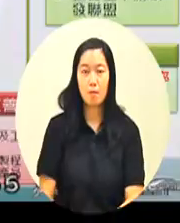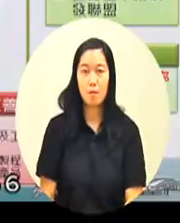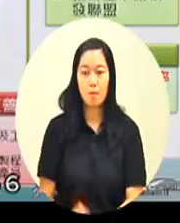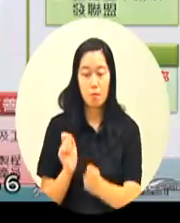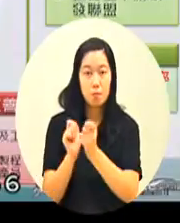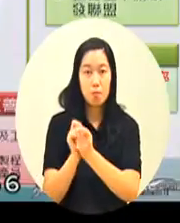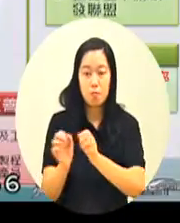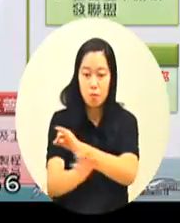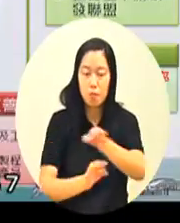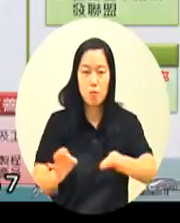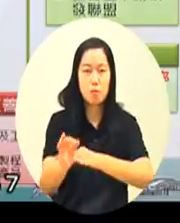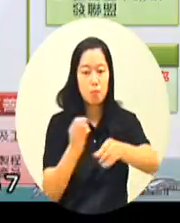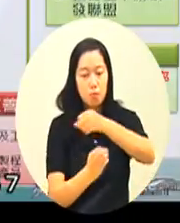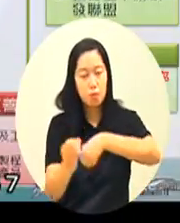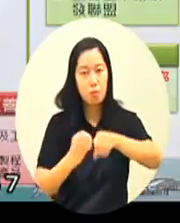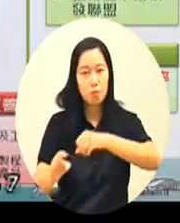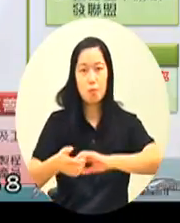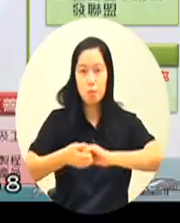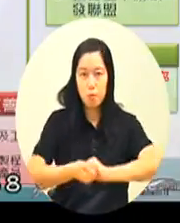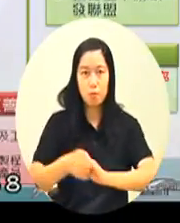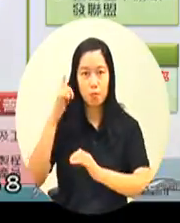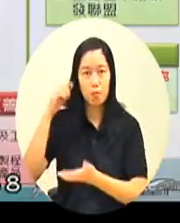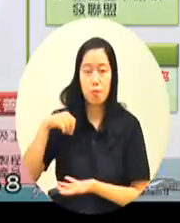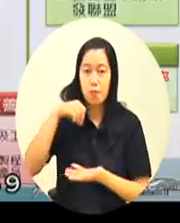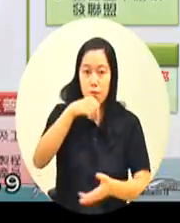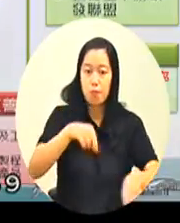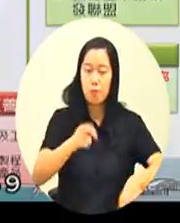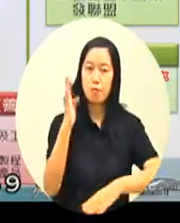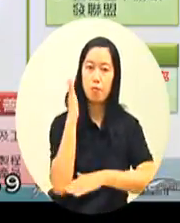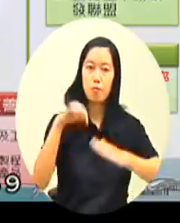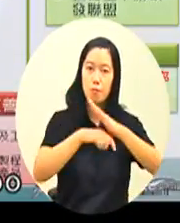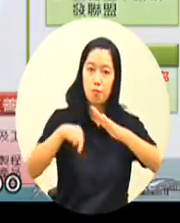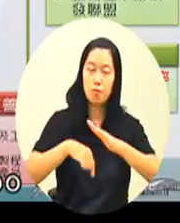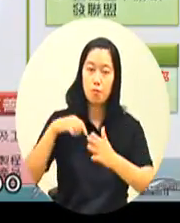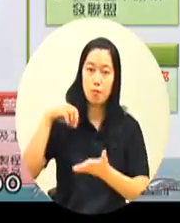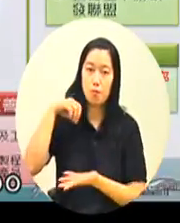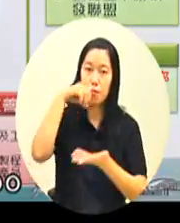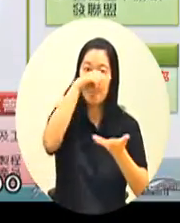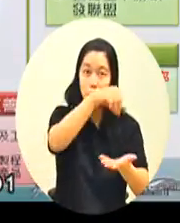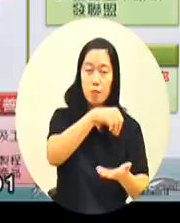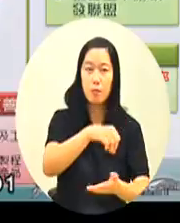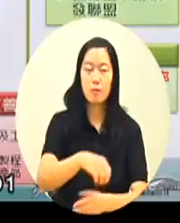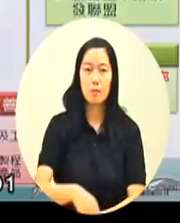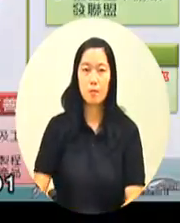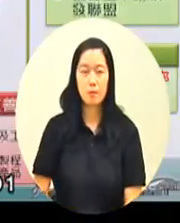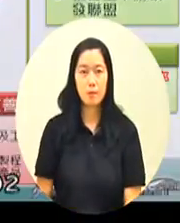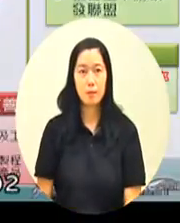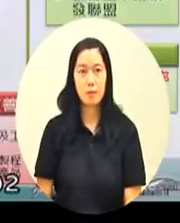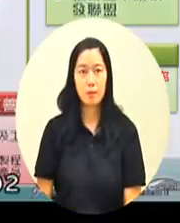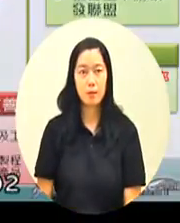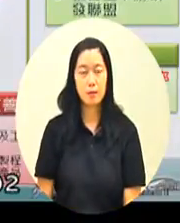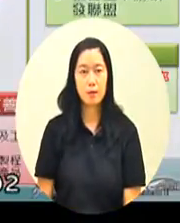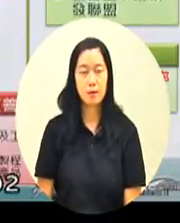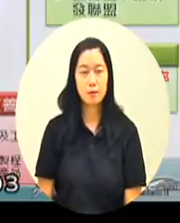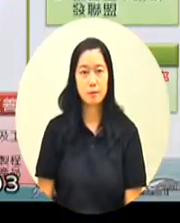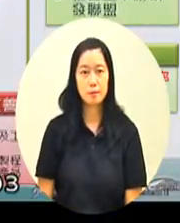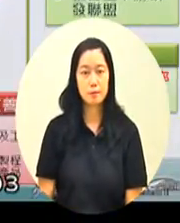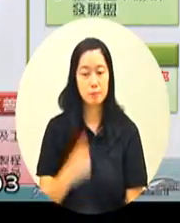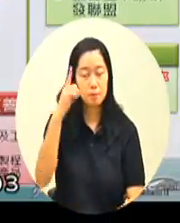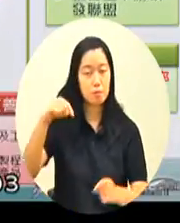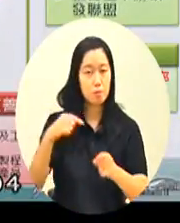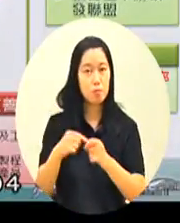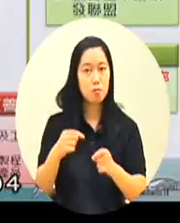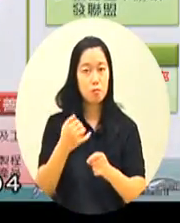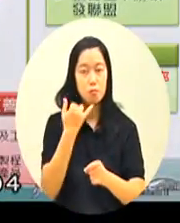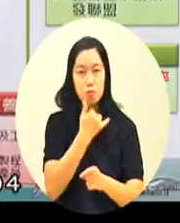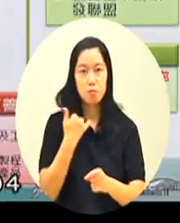经济已经确定提到行政院重要的一个接下来重要的推动计划里面，我想明年度应该有